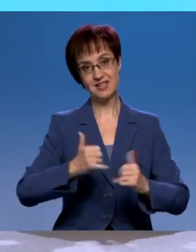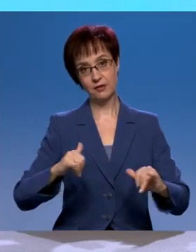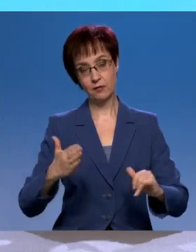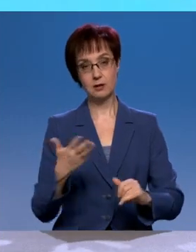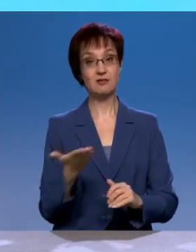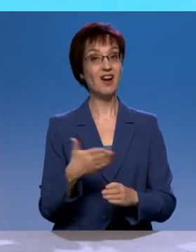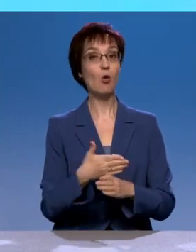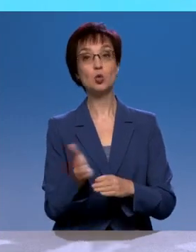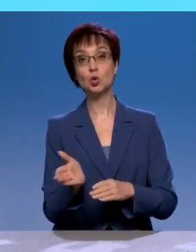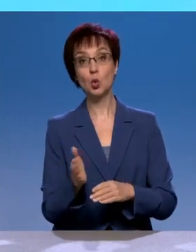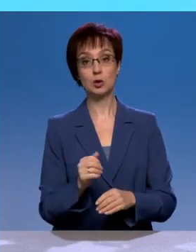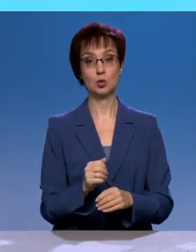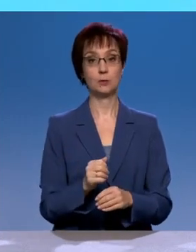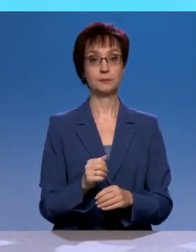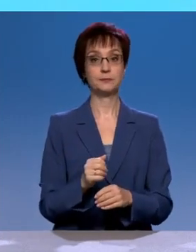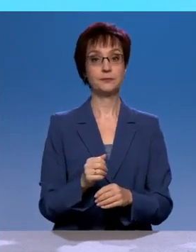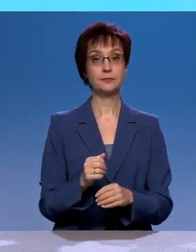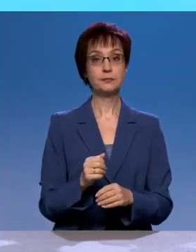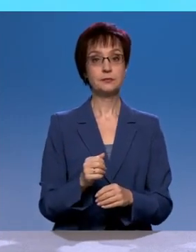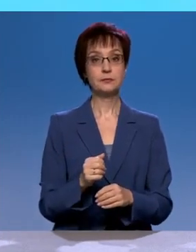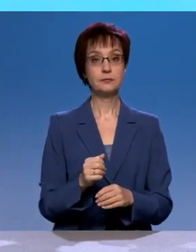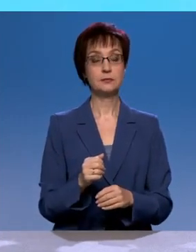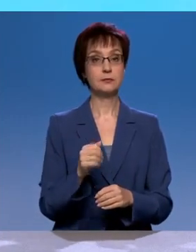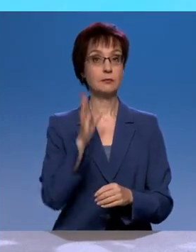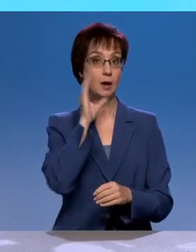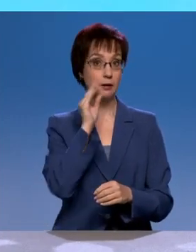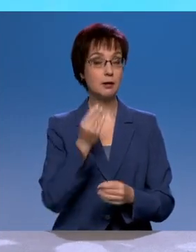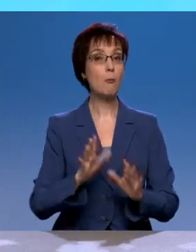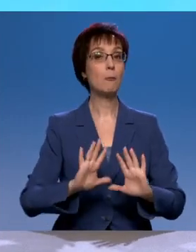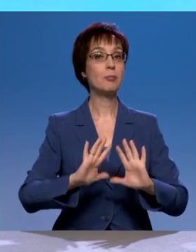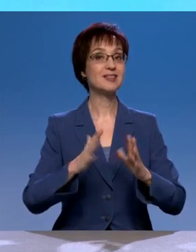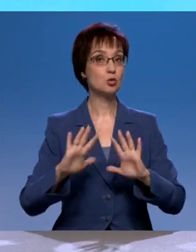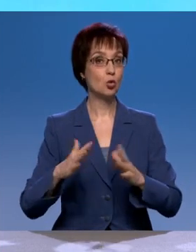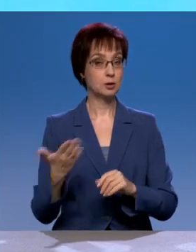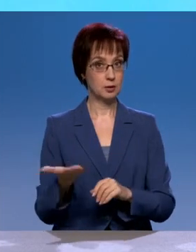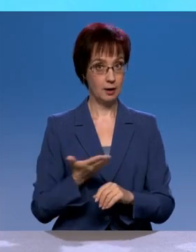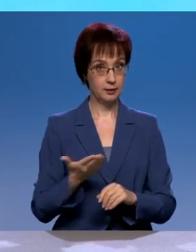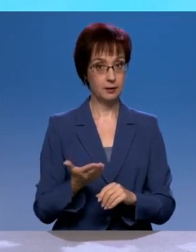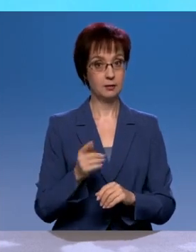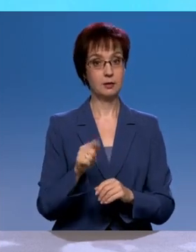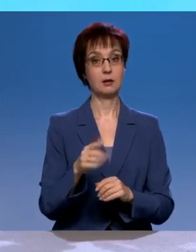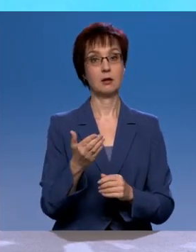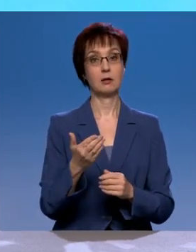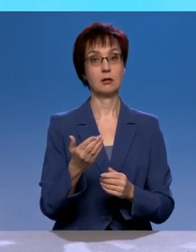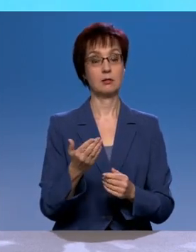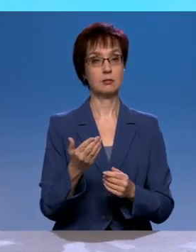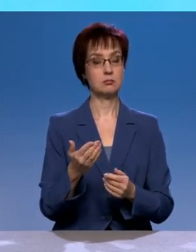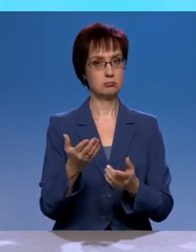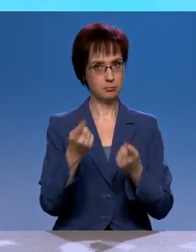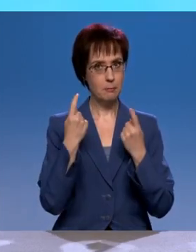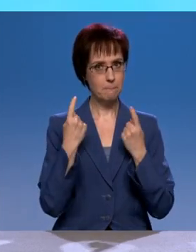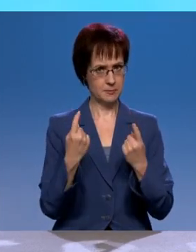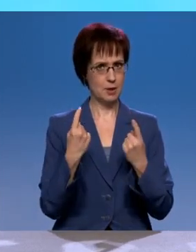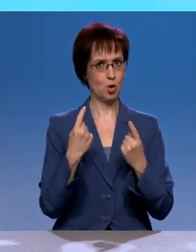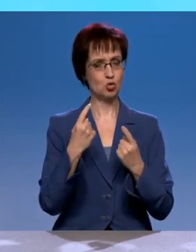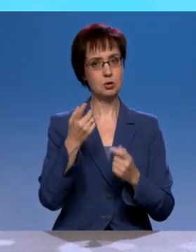нашей редакционной кухни, когда происходят какие-то программные заявления руководства страны,